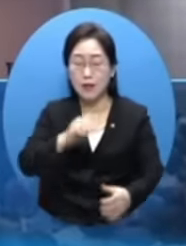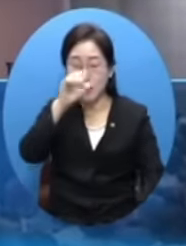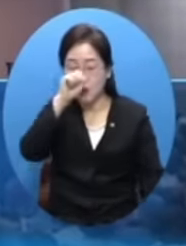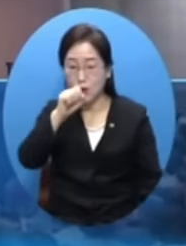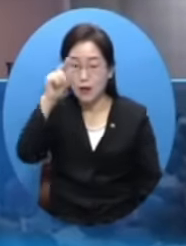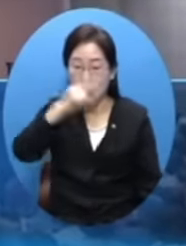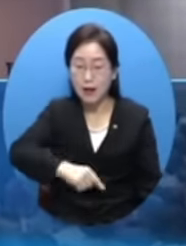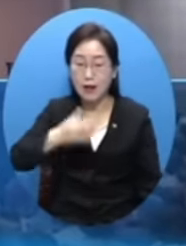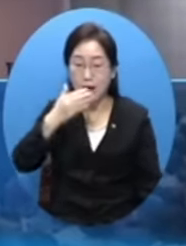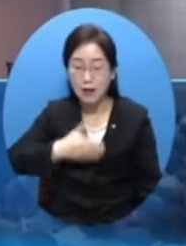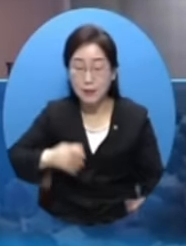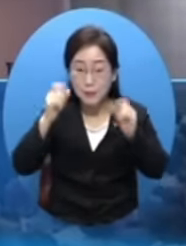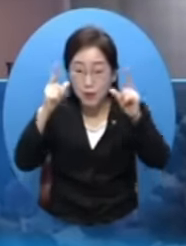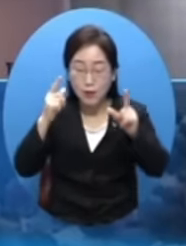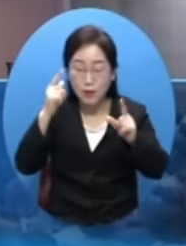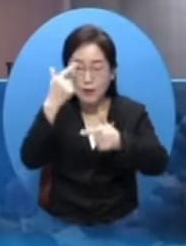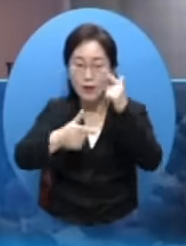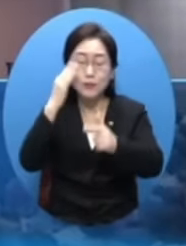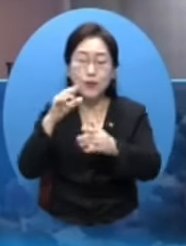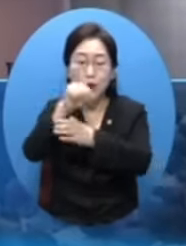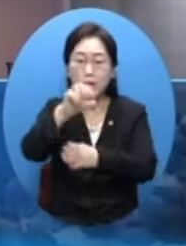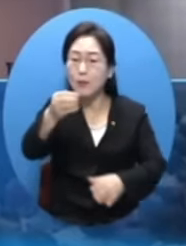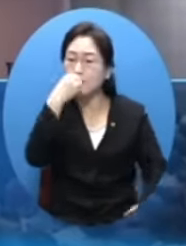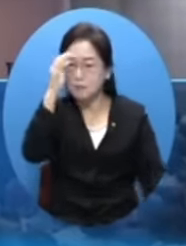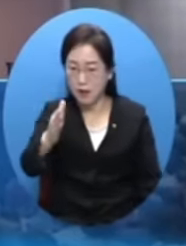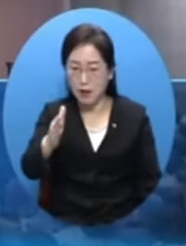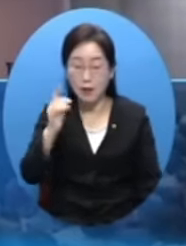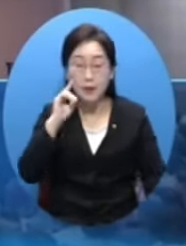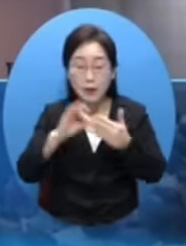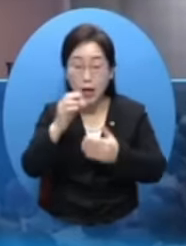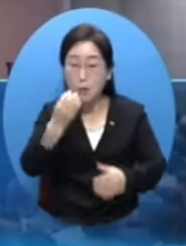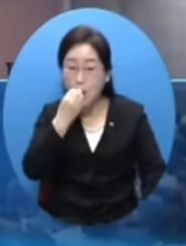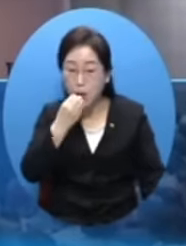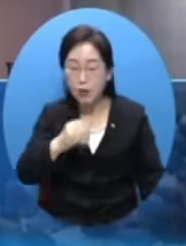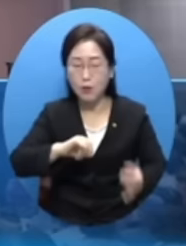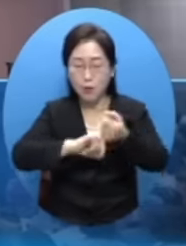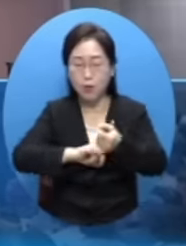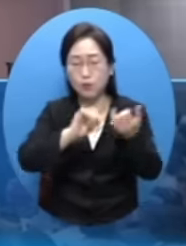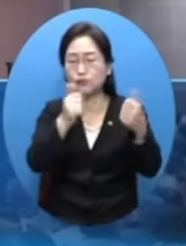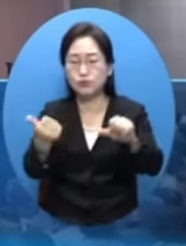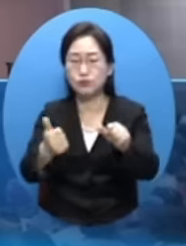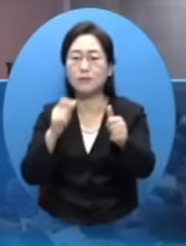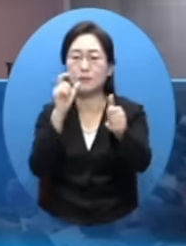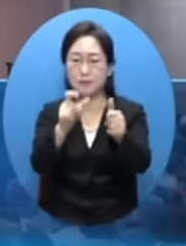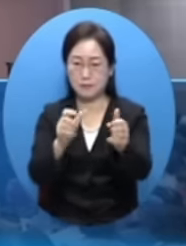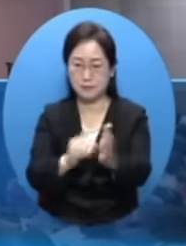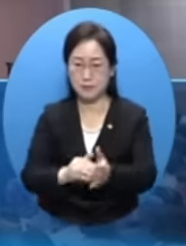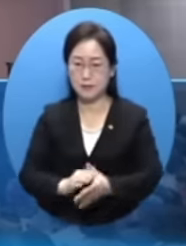선악을 알게 하는 나무의 열매는 먹지 말라. 내가 먹는 날에는 반드시 죽으리라 하시니라.